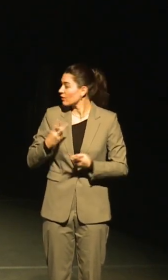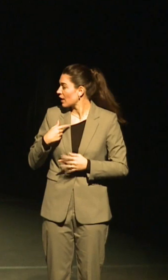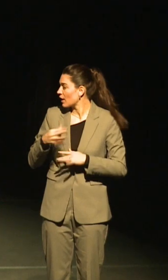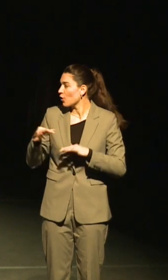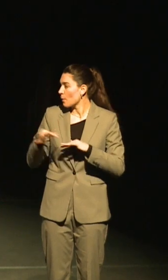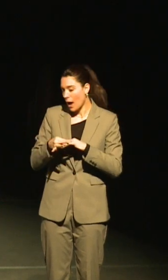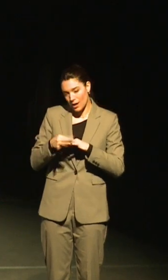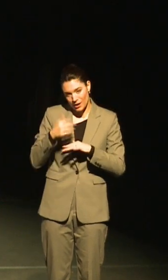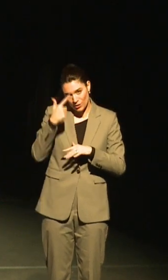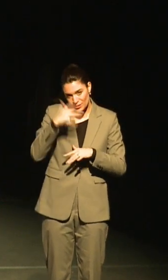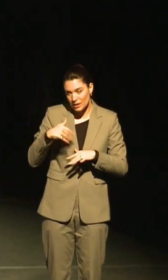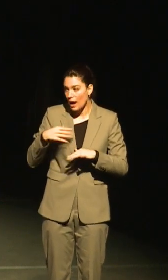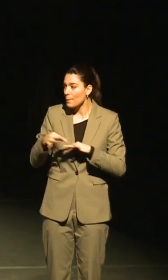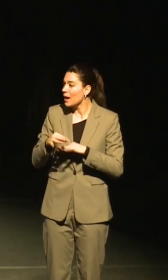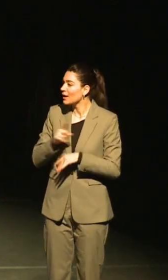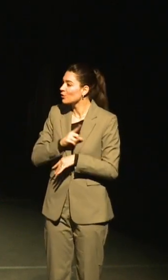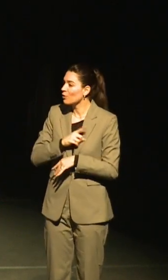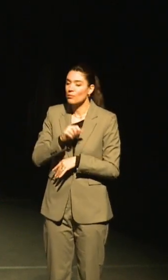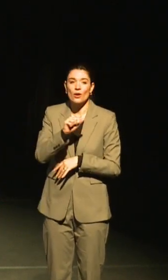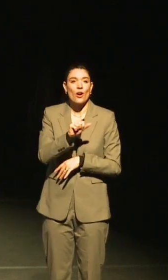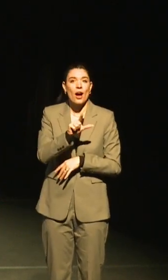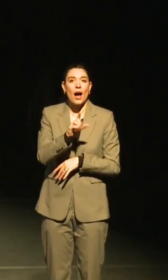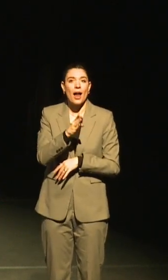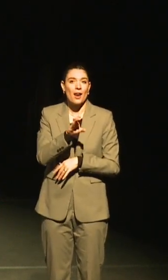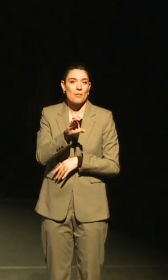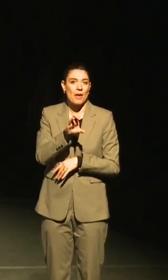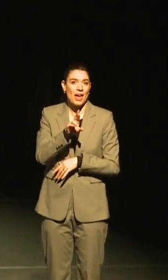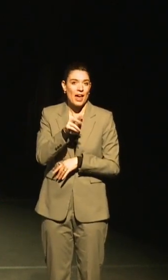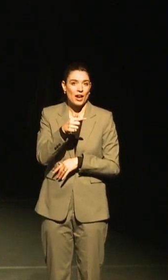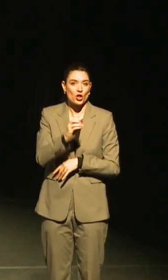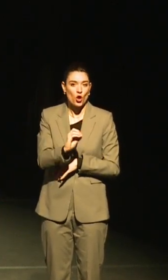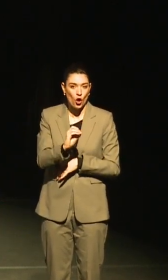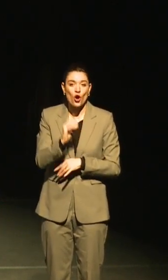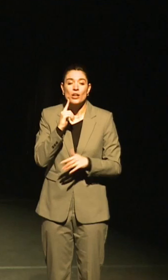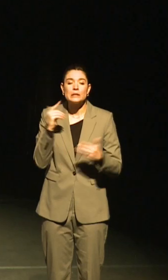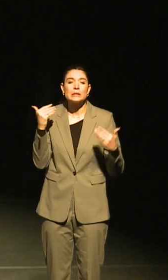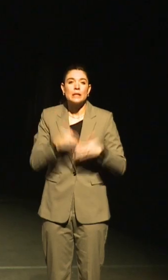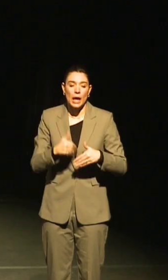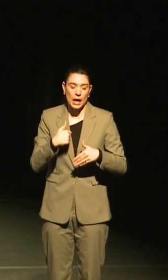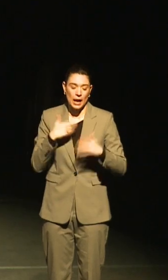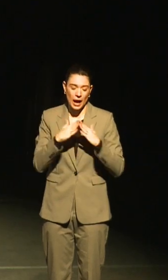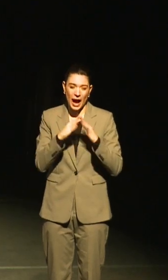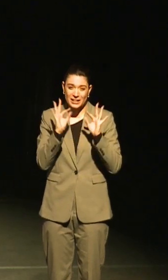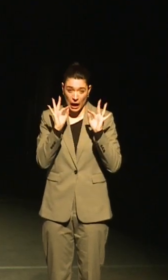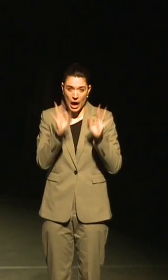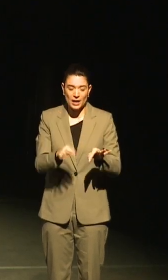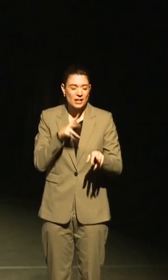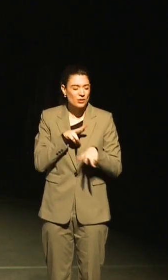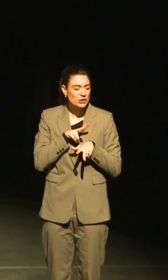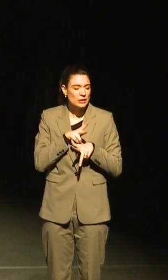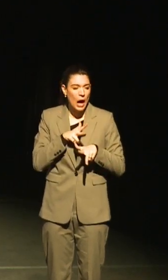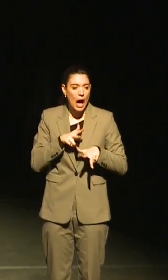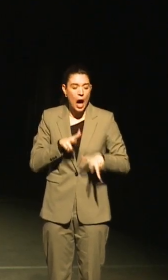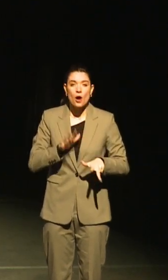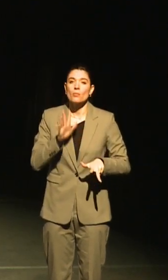l'ossario dico Alberto io io mi frego da solo arrivo alla casa sera sono stanco ma felicissimo e